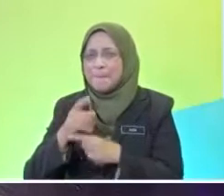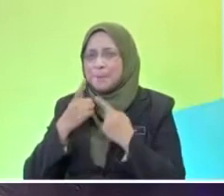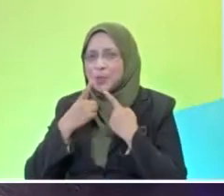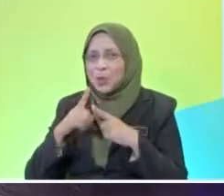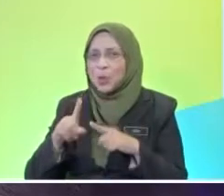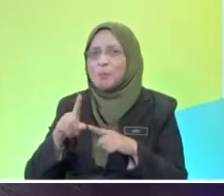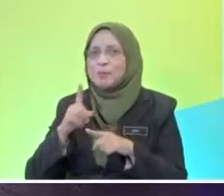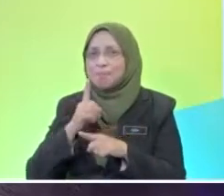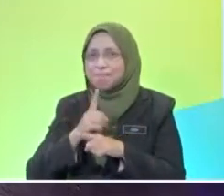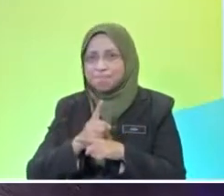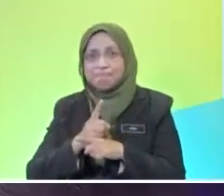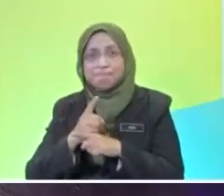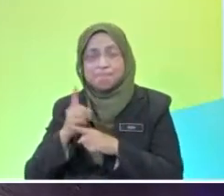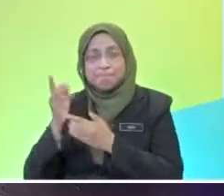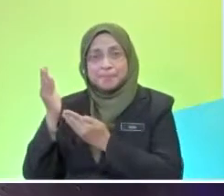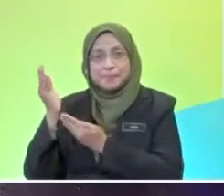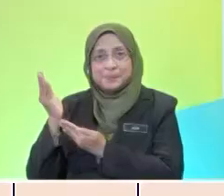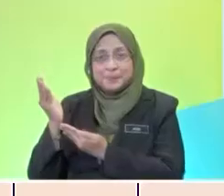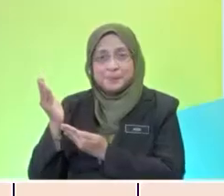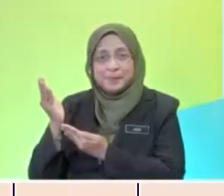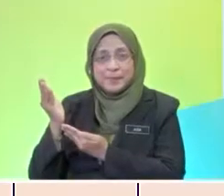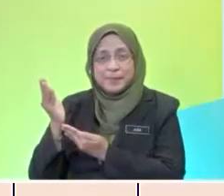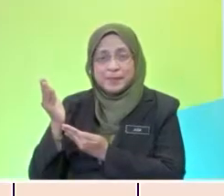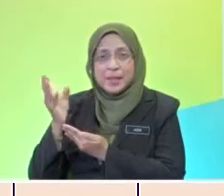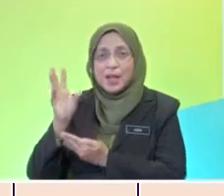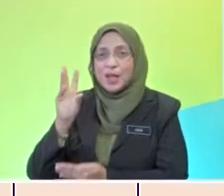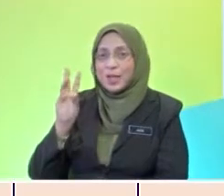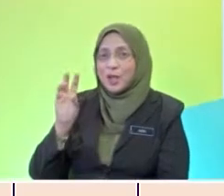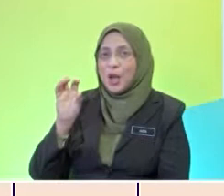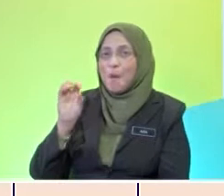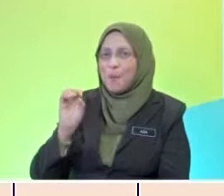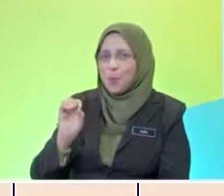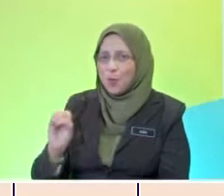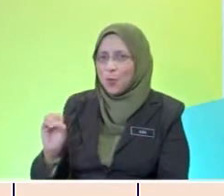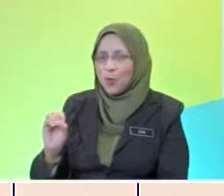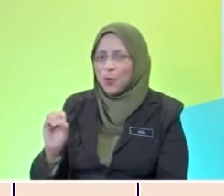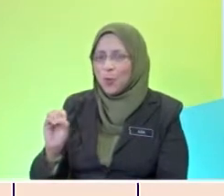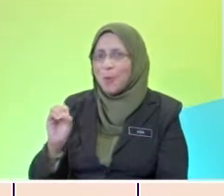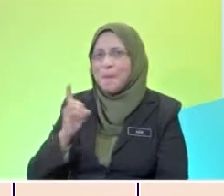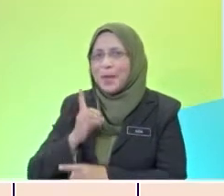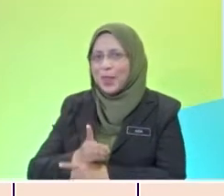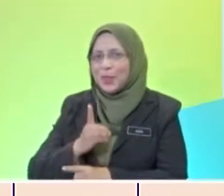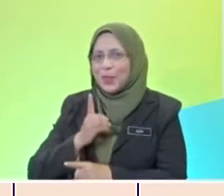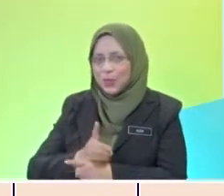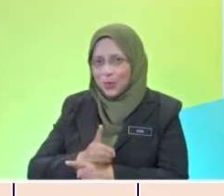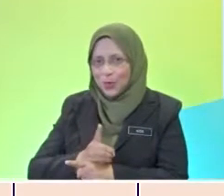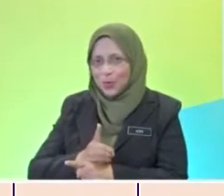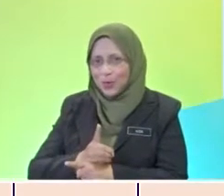Jawapan yang tertera di skrin bagi sudut ini ialah 60 darjah. Jadi jawapan Amsyar ialah